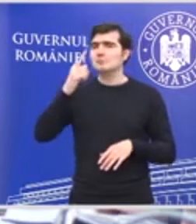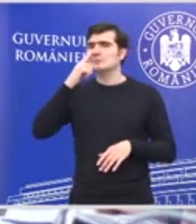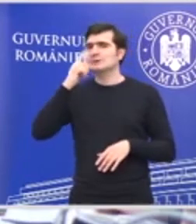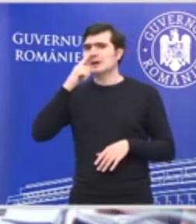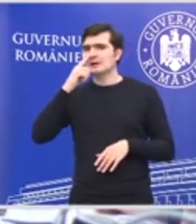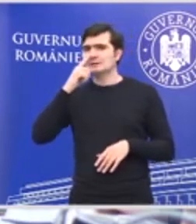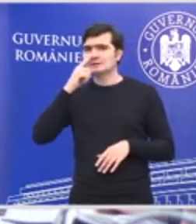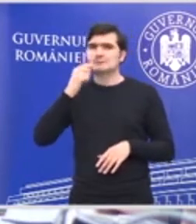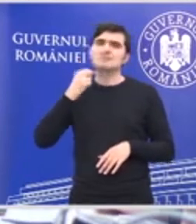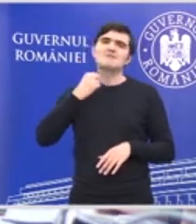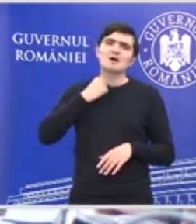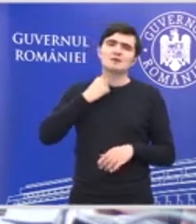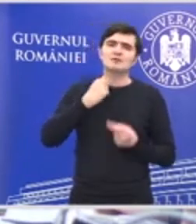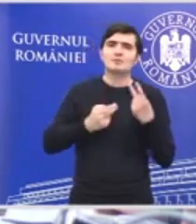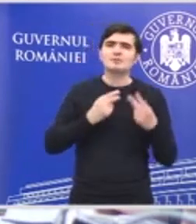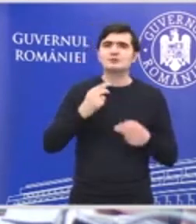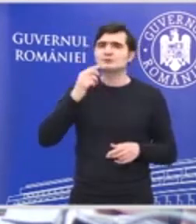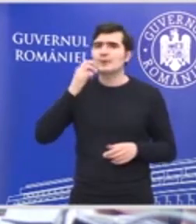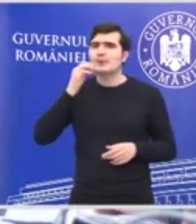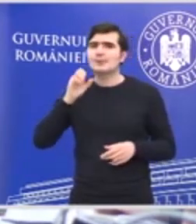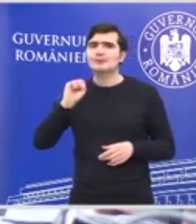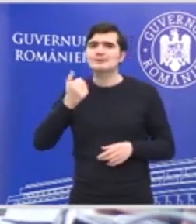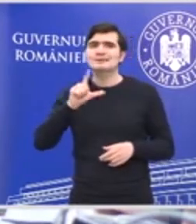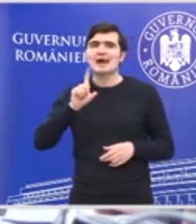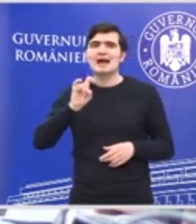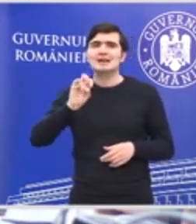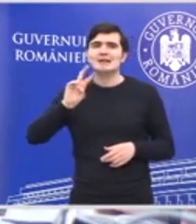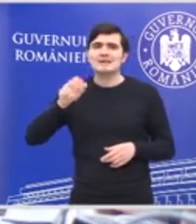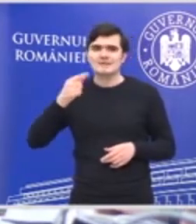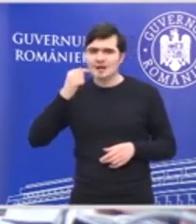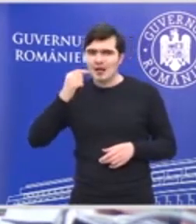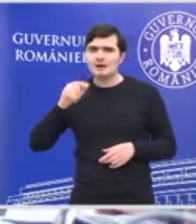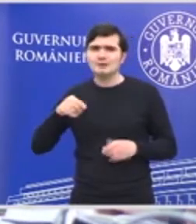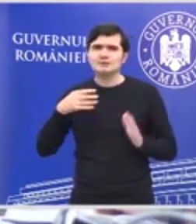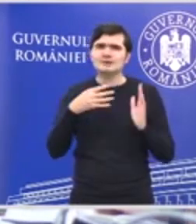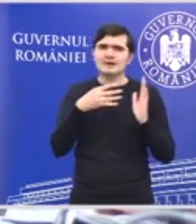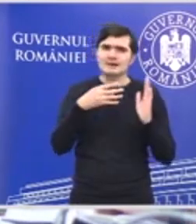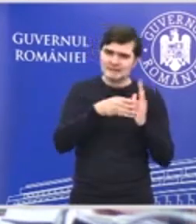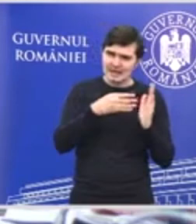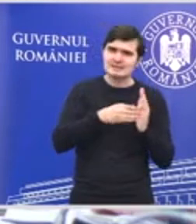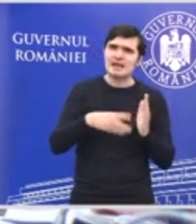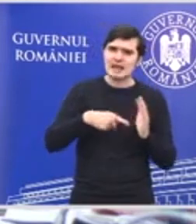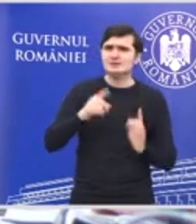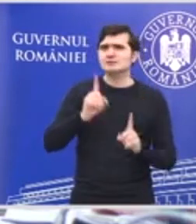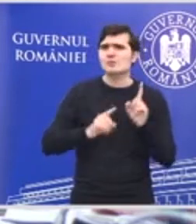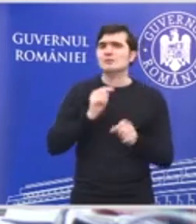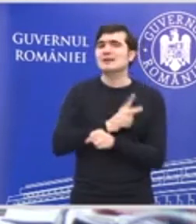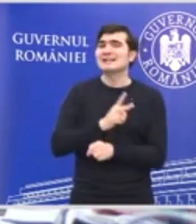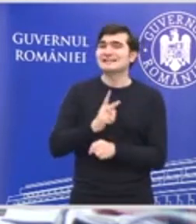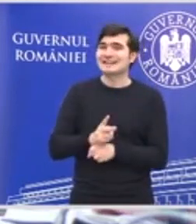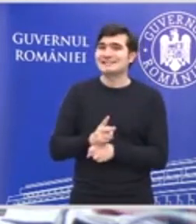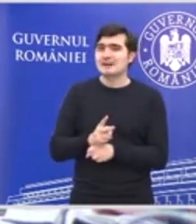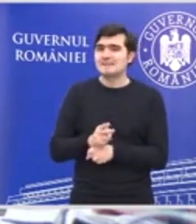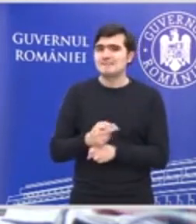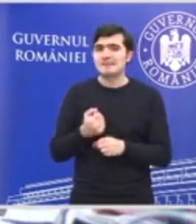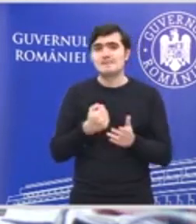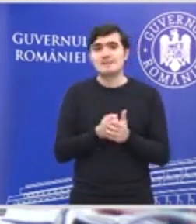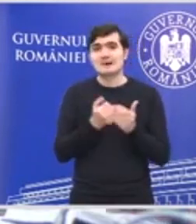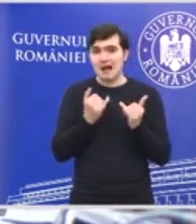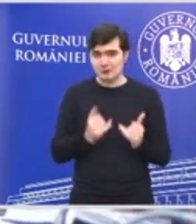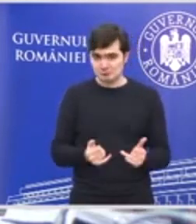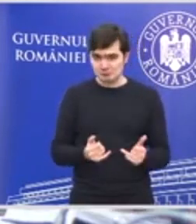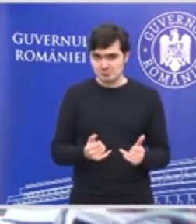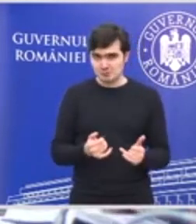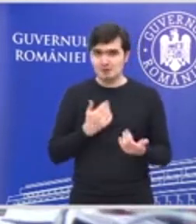nazofaringian, ci saliva, sunt utilizate în câteva state, însă, deocamdată, pentru ca